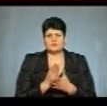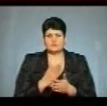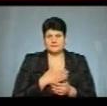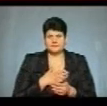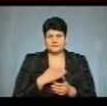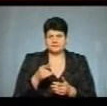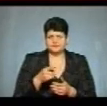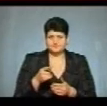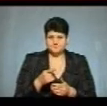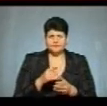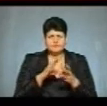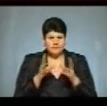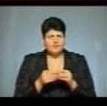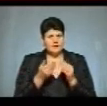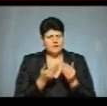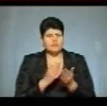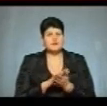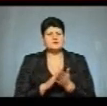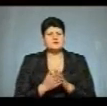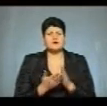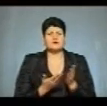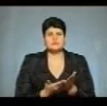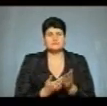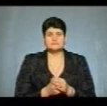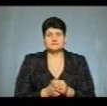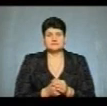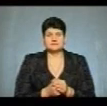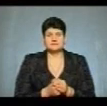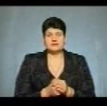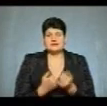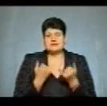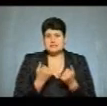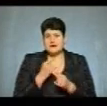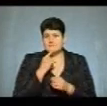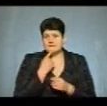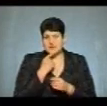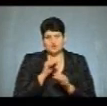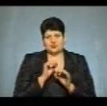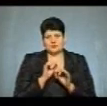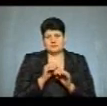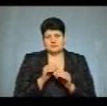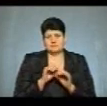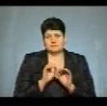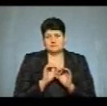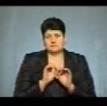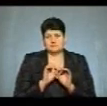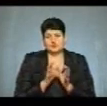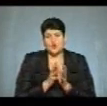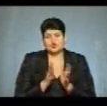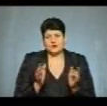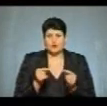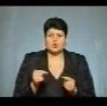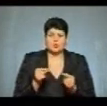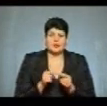«Тернопільелектротранс», загальний їхній стан? Значить, ну, зараз важко дати якусь таку розширену чи